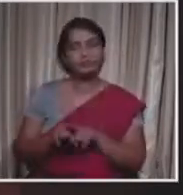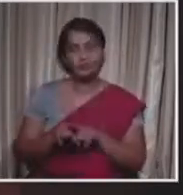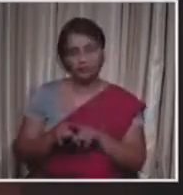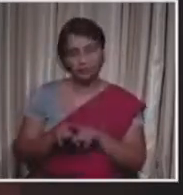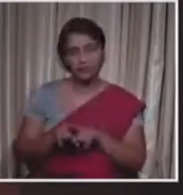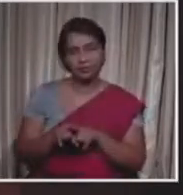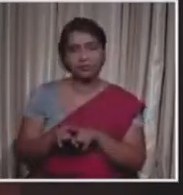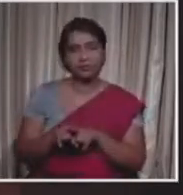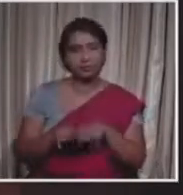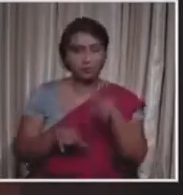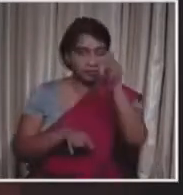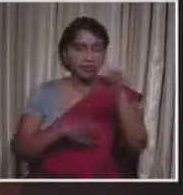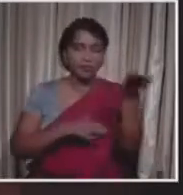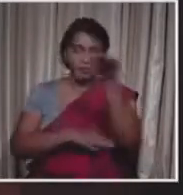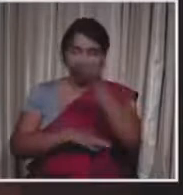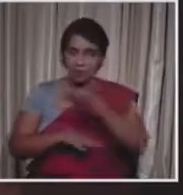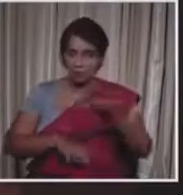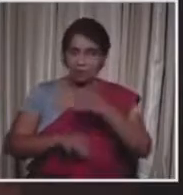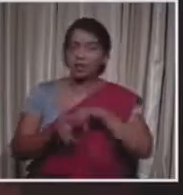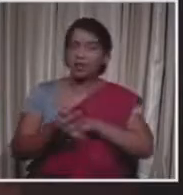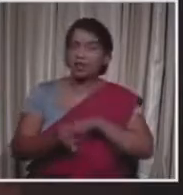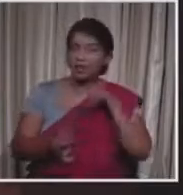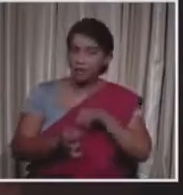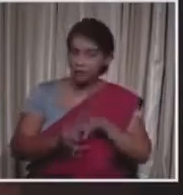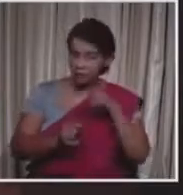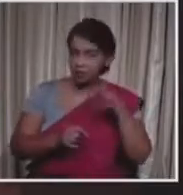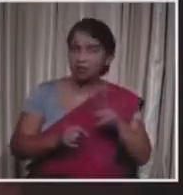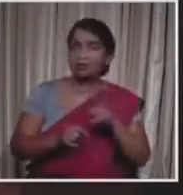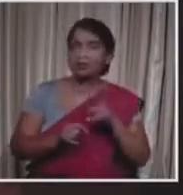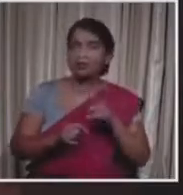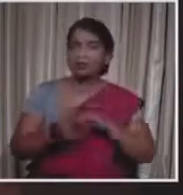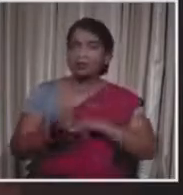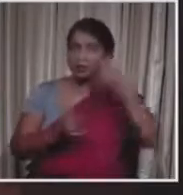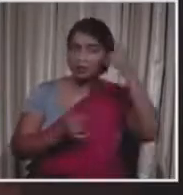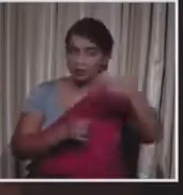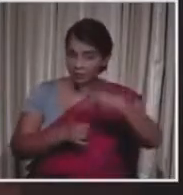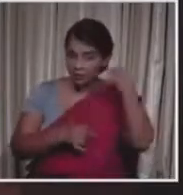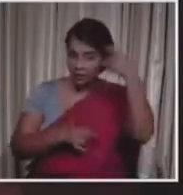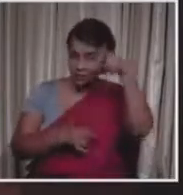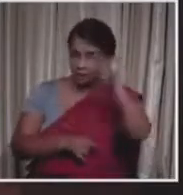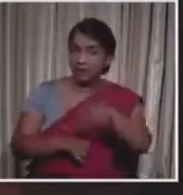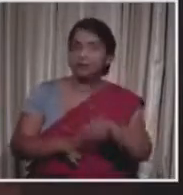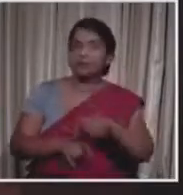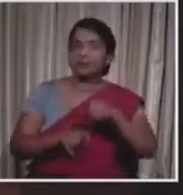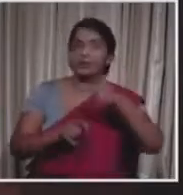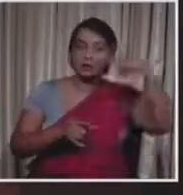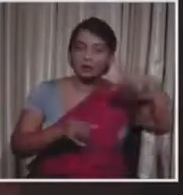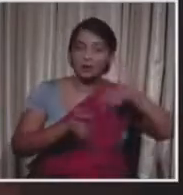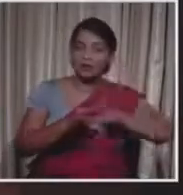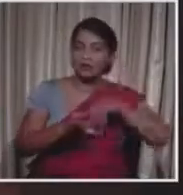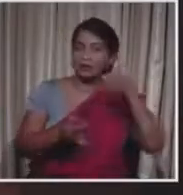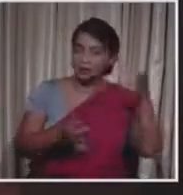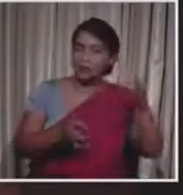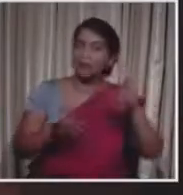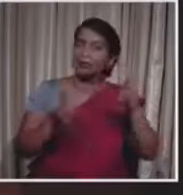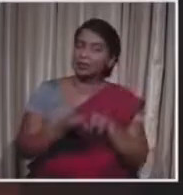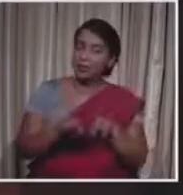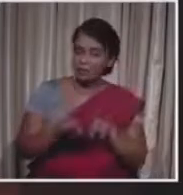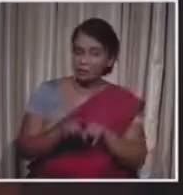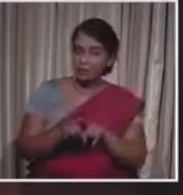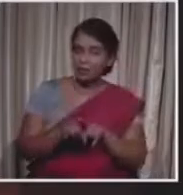ඒ නිලධාරිතුමන්ලා ඒ ලේකම්තුමාටත් ඒ නියෝජ්‍ය ලේකම්තුමියටත් ඒ සහකාර ලේකම්තුමාටත් ඒ වගේම